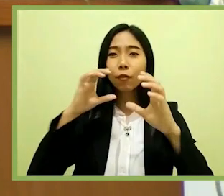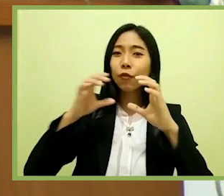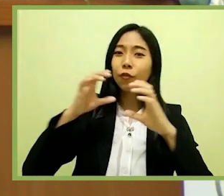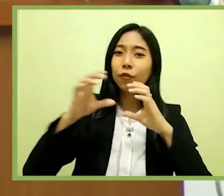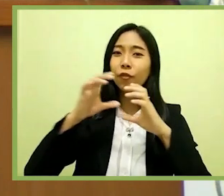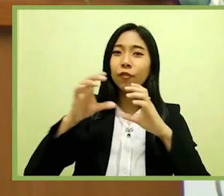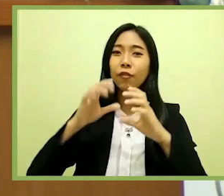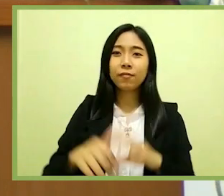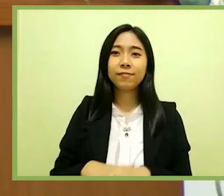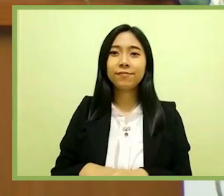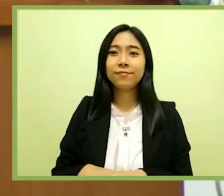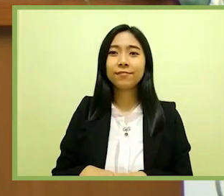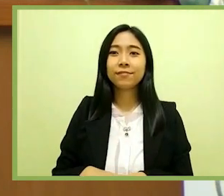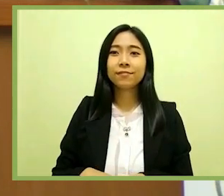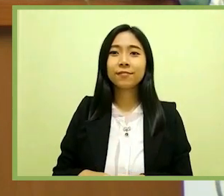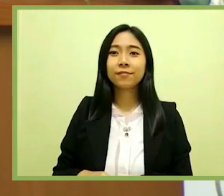cara kita memperlakukan orang lain,